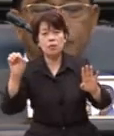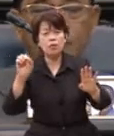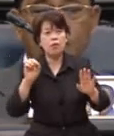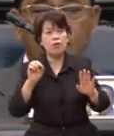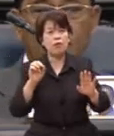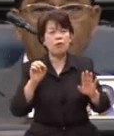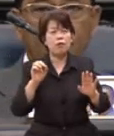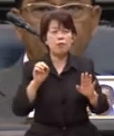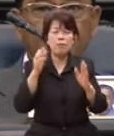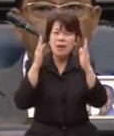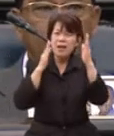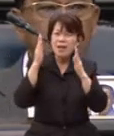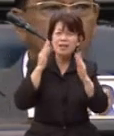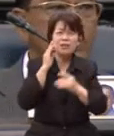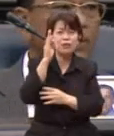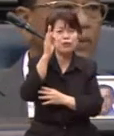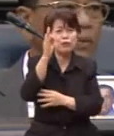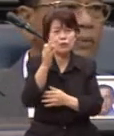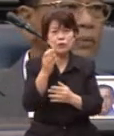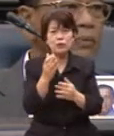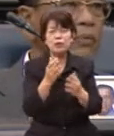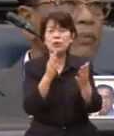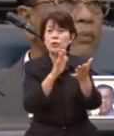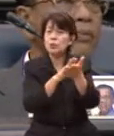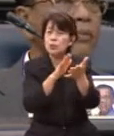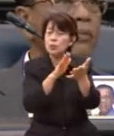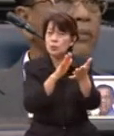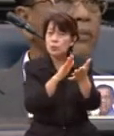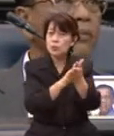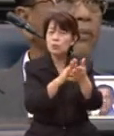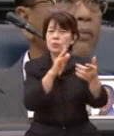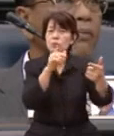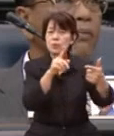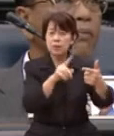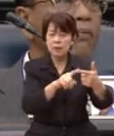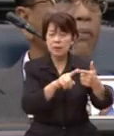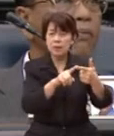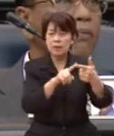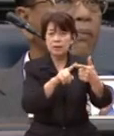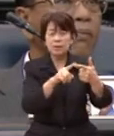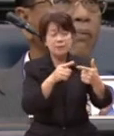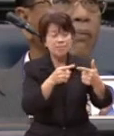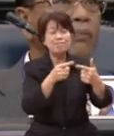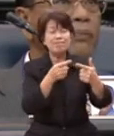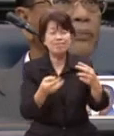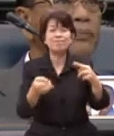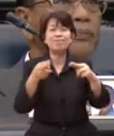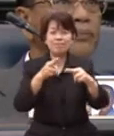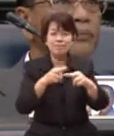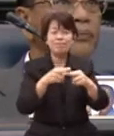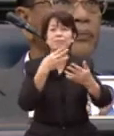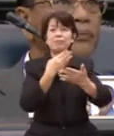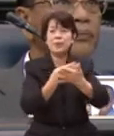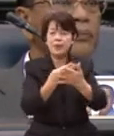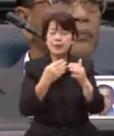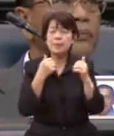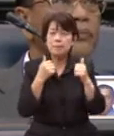School di mana Kalau kita lihat ini satu penambahan bagian yang baik namun